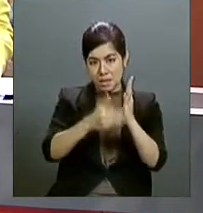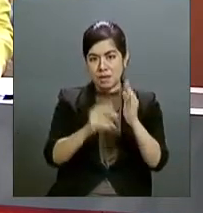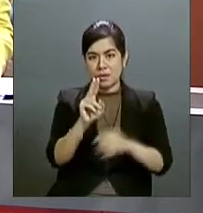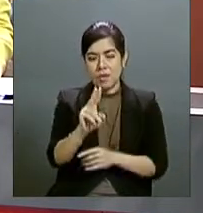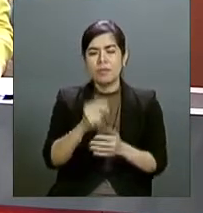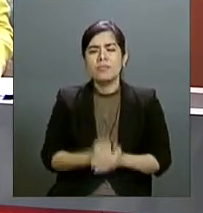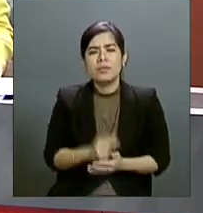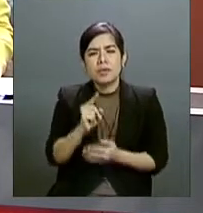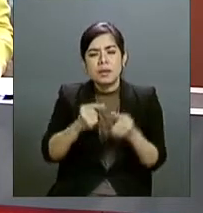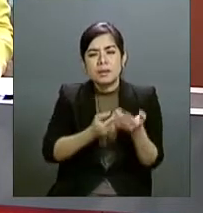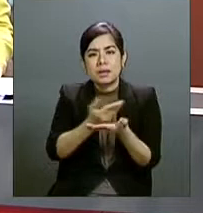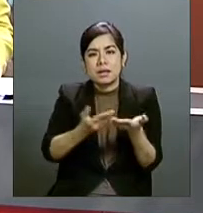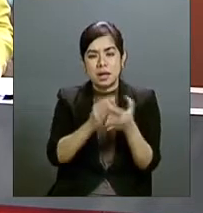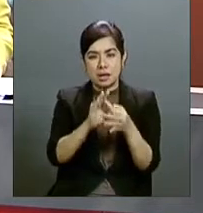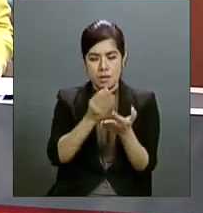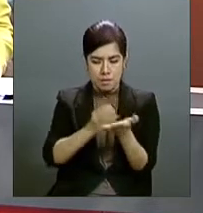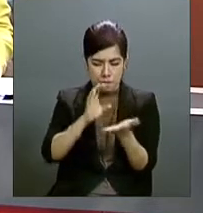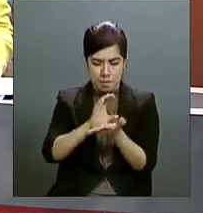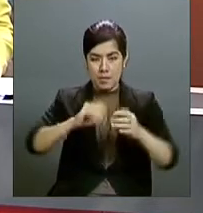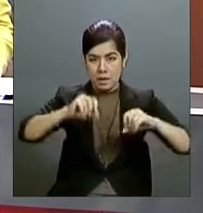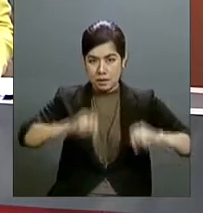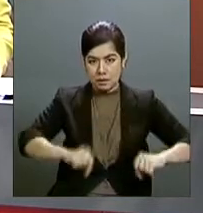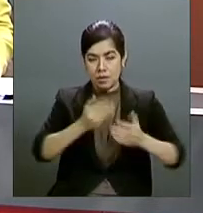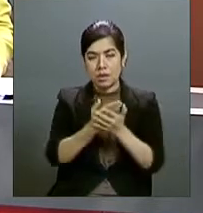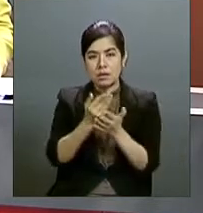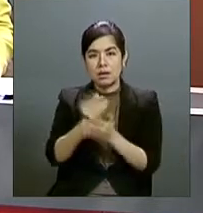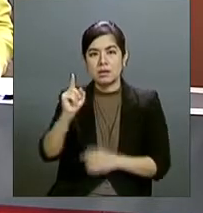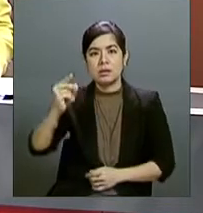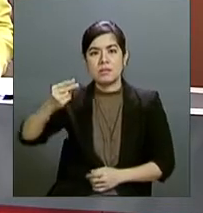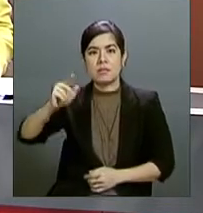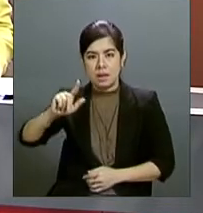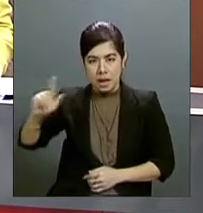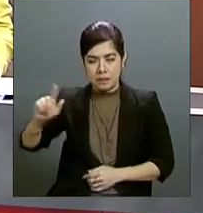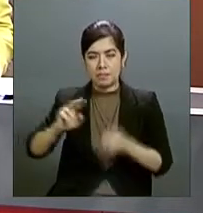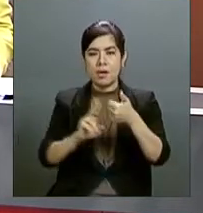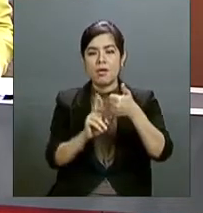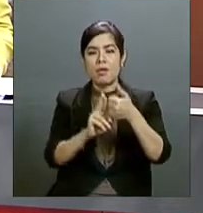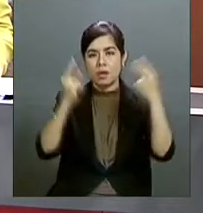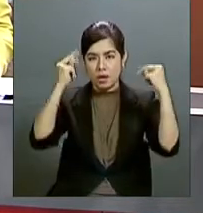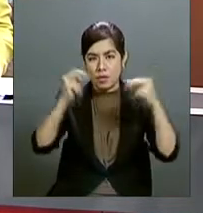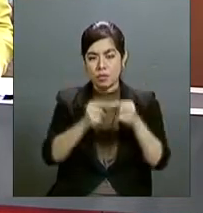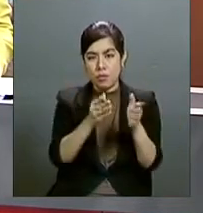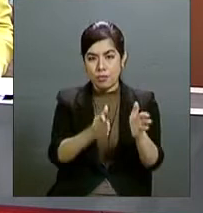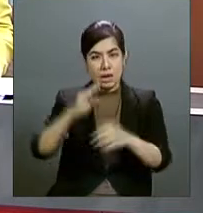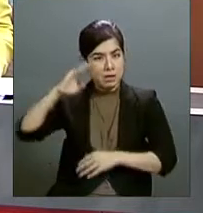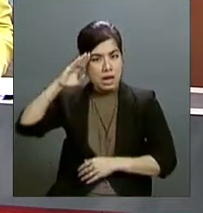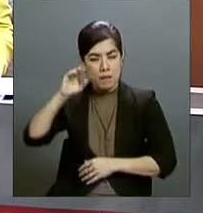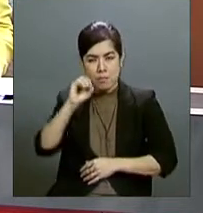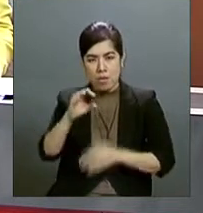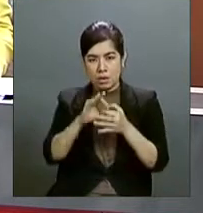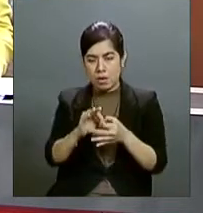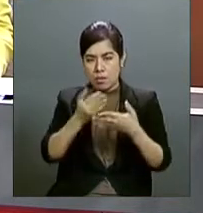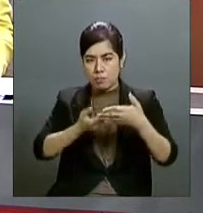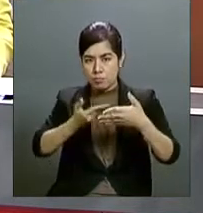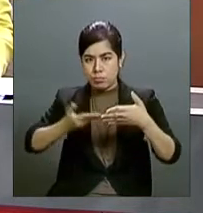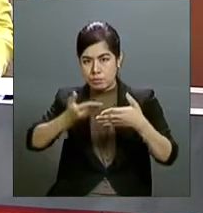ของการพิจารณาอนุมัติงบประมาณกว่า10,000 ล้านบาทค่ะโดยรองนายกรัฐมนตรีฝ่ายความมั่นคงยังคงย้ำถึงการเดินหน้าตามแนวนโย